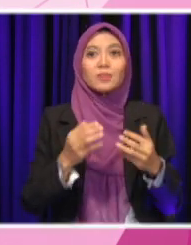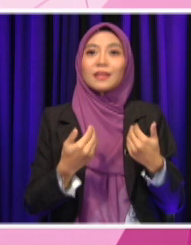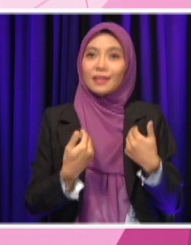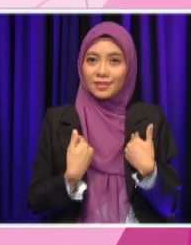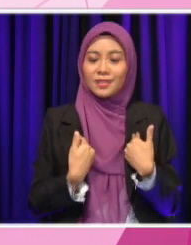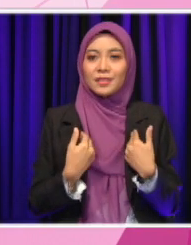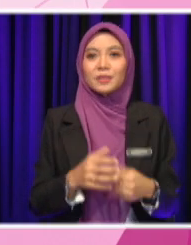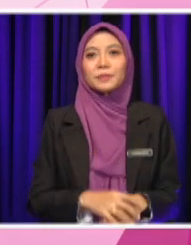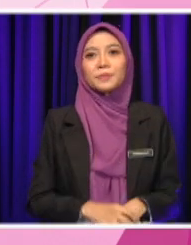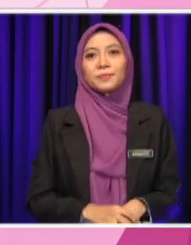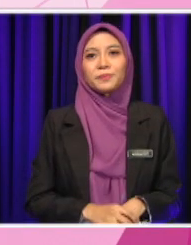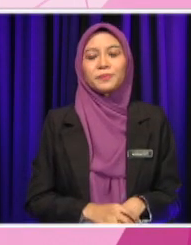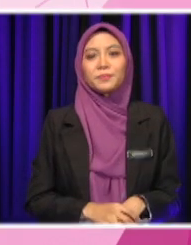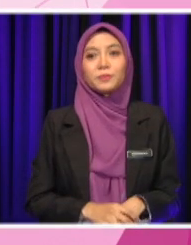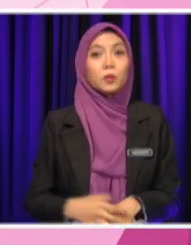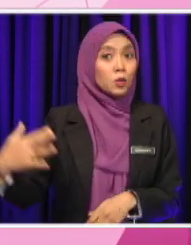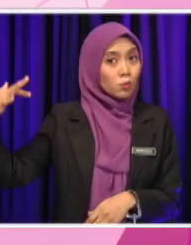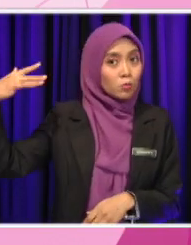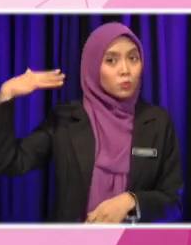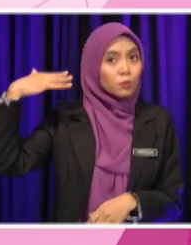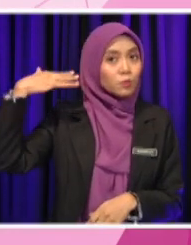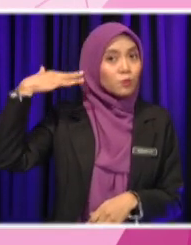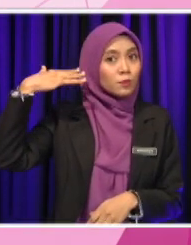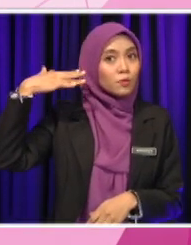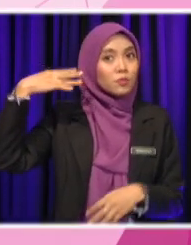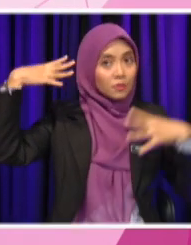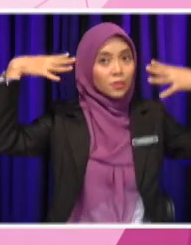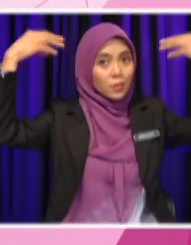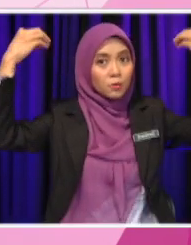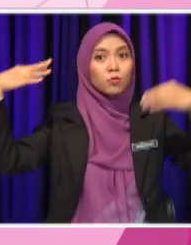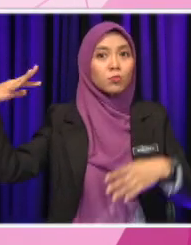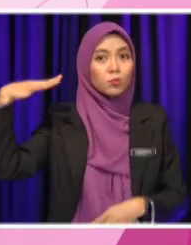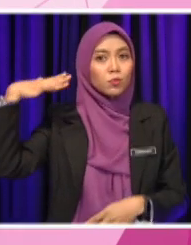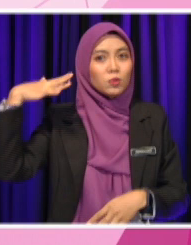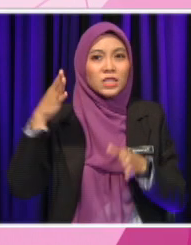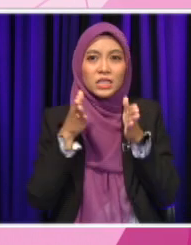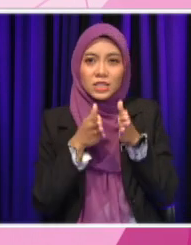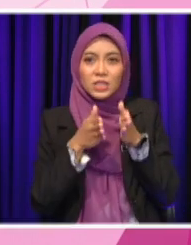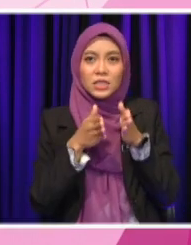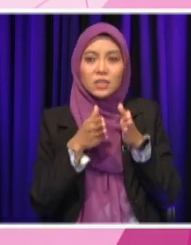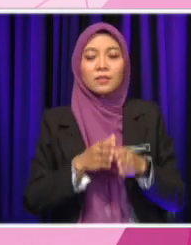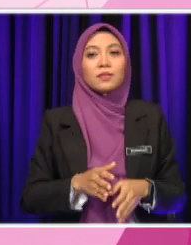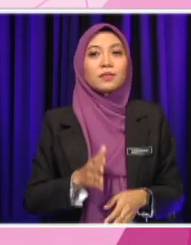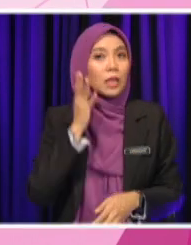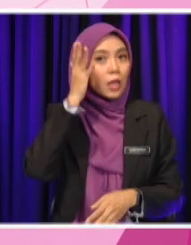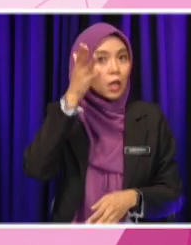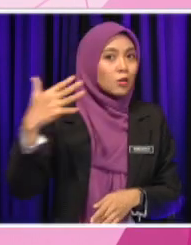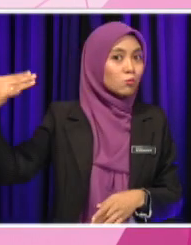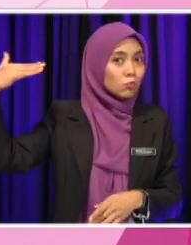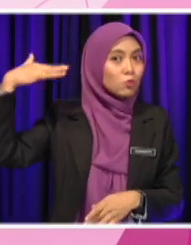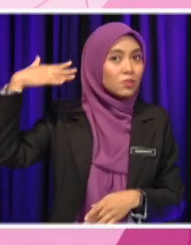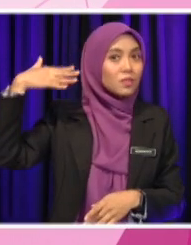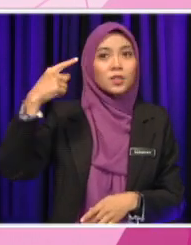saja, pembas pun akan berbunyi. Pembas ni speaker lah, Aiman. Speaker yang kecil. Dia akan bunyi tit, memberi isyarat